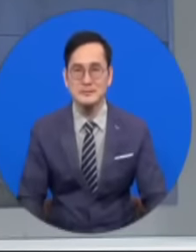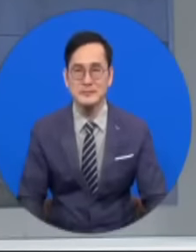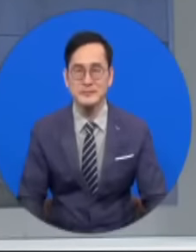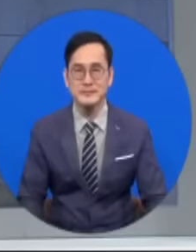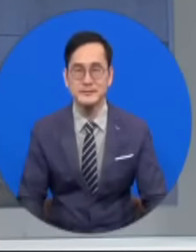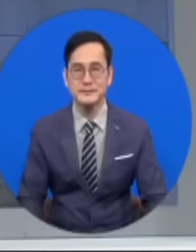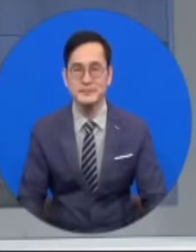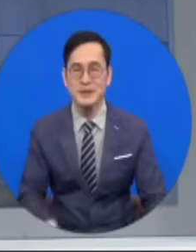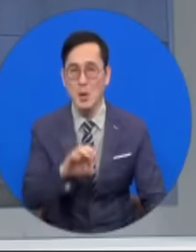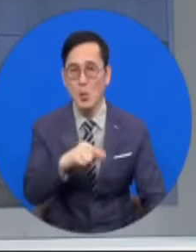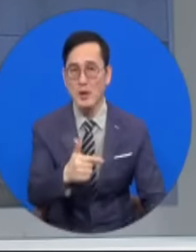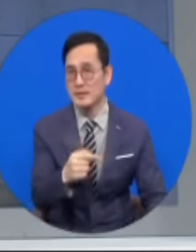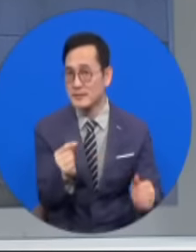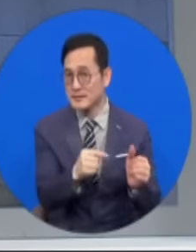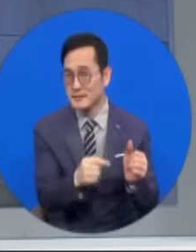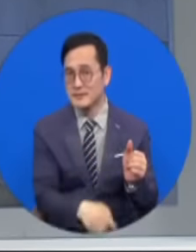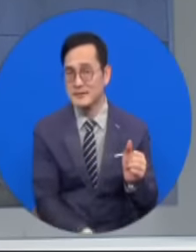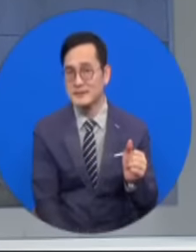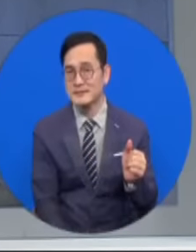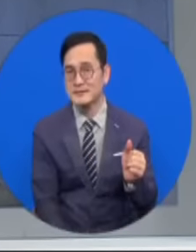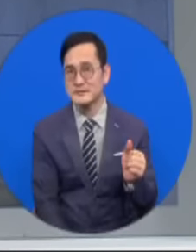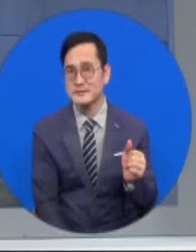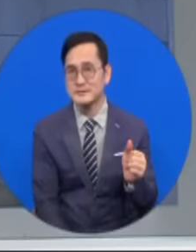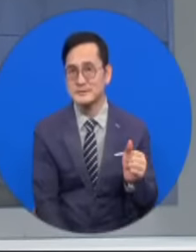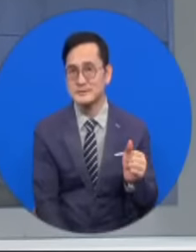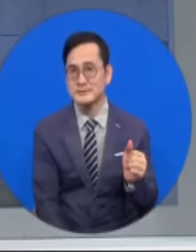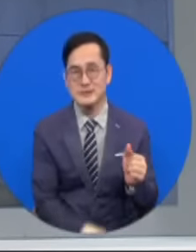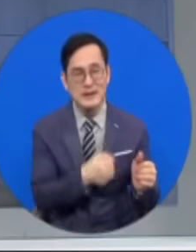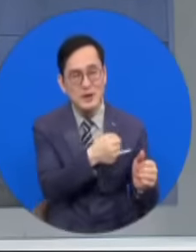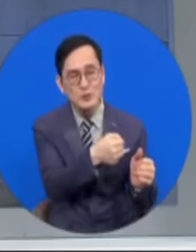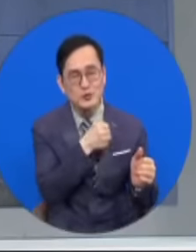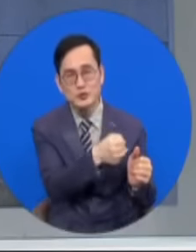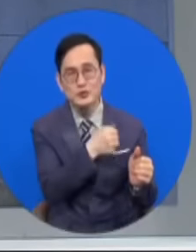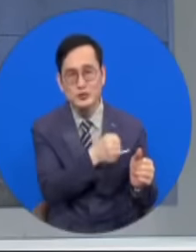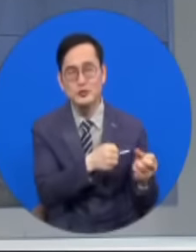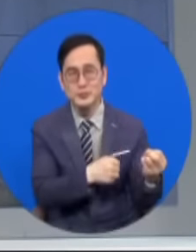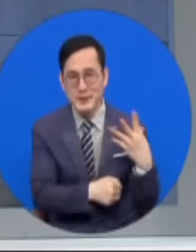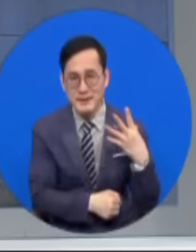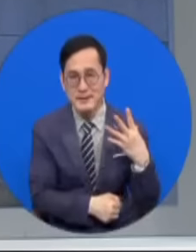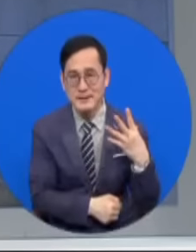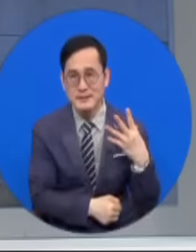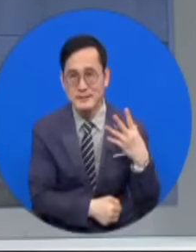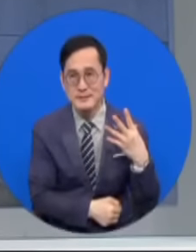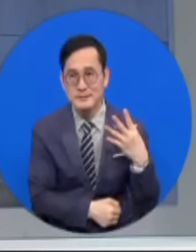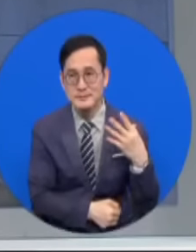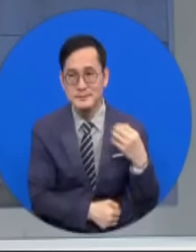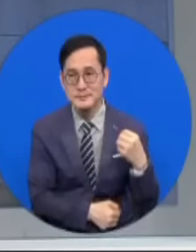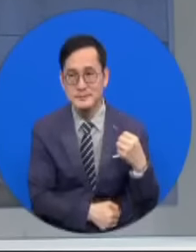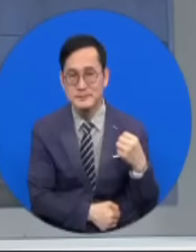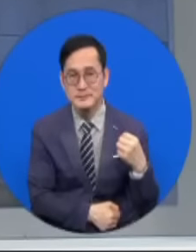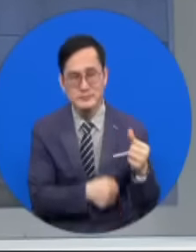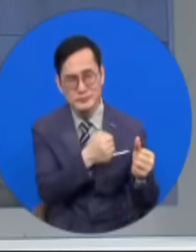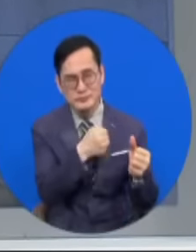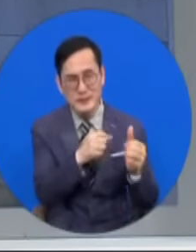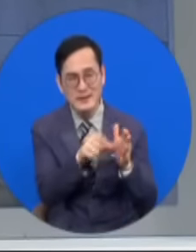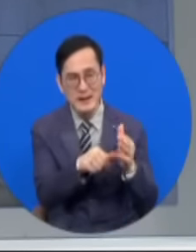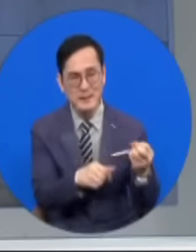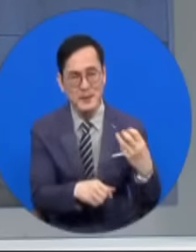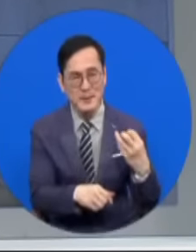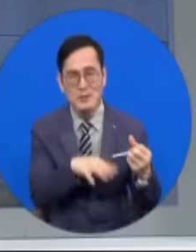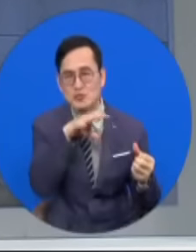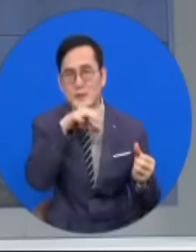후보가 한 라디오 프로그램에 전화로 인터뷰를 했습니다 그런데이 진행자의 진행 방식을 문제 삼았습니다 그런데